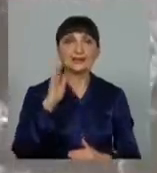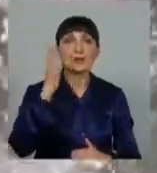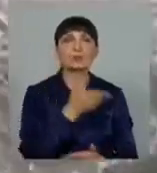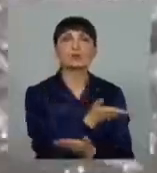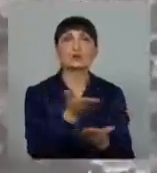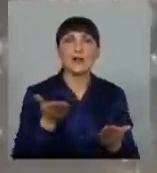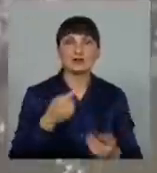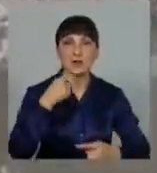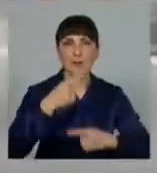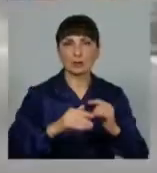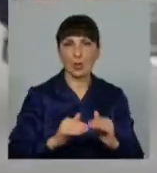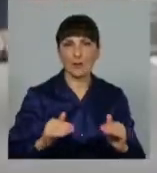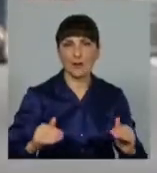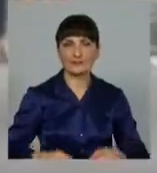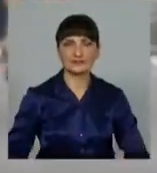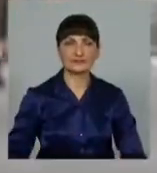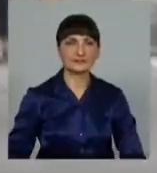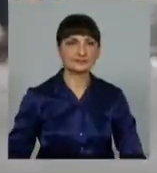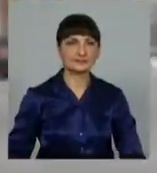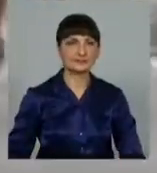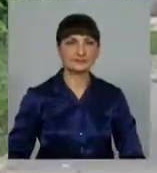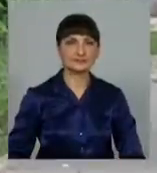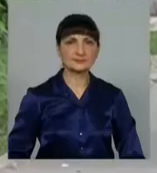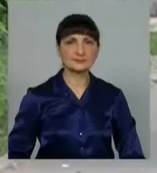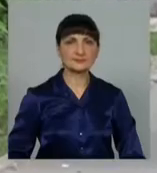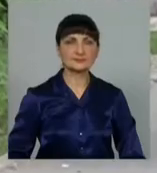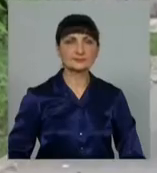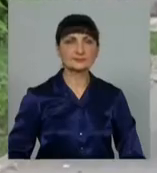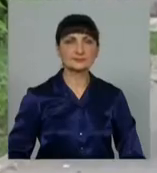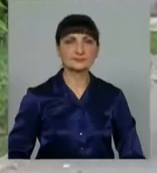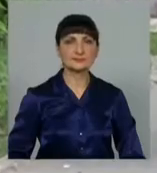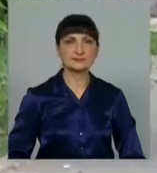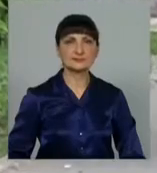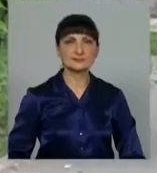будущее наших потомков. Роберт Граф, Мурат Тайжанов, телеканал «Алматы».